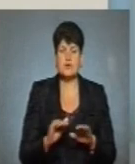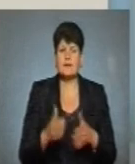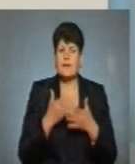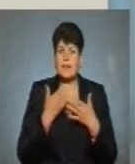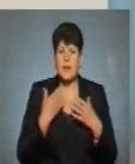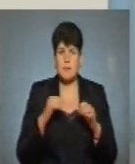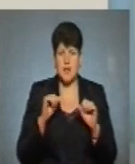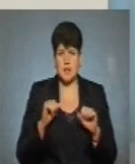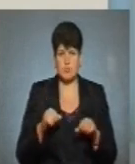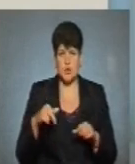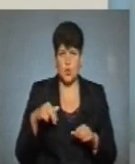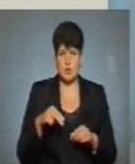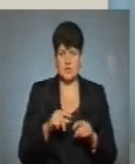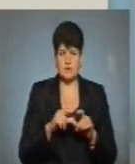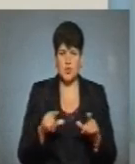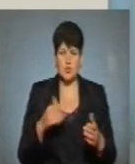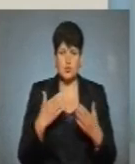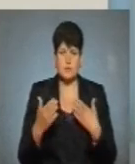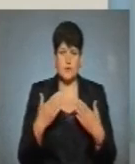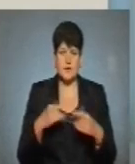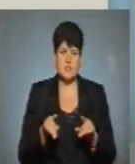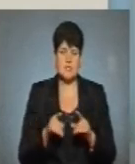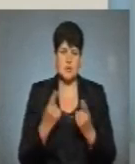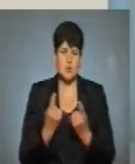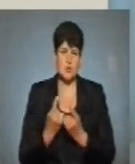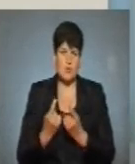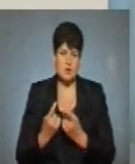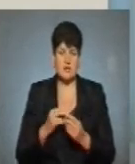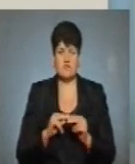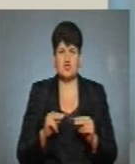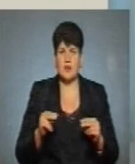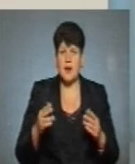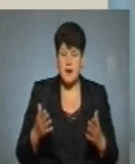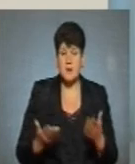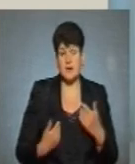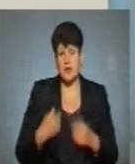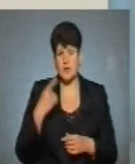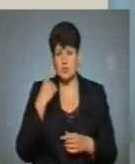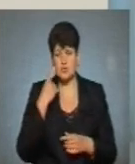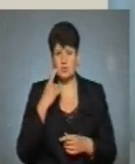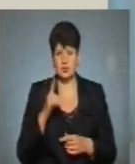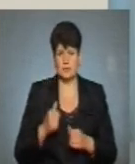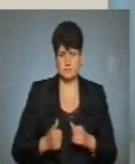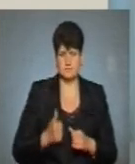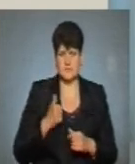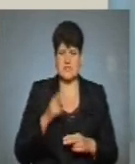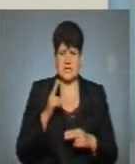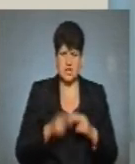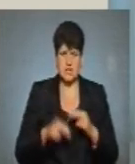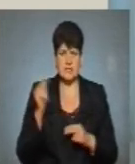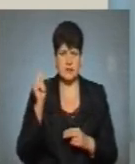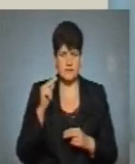можливості вже ходити в школу, спілкуватися з однолітками, з вчителями. Але я думаю собі, що ми гідно і достойно завершили навчальний